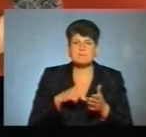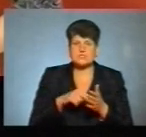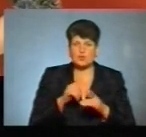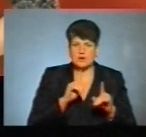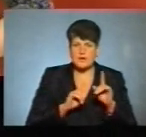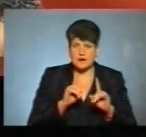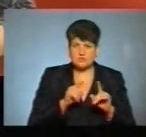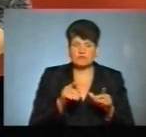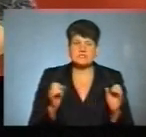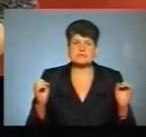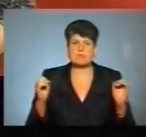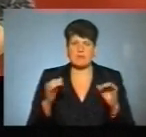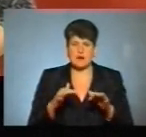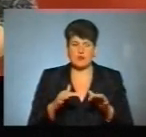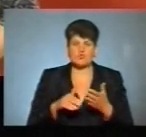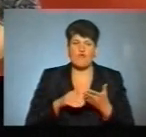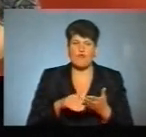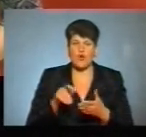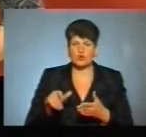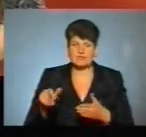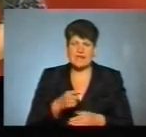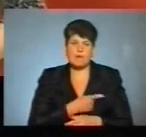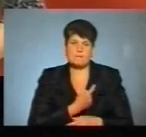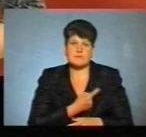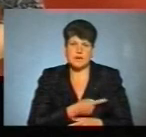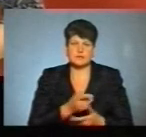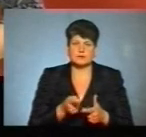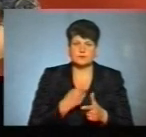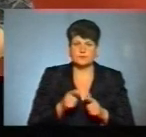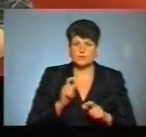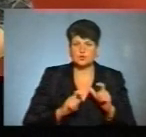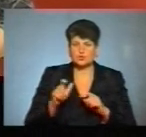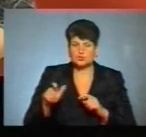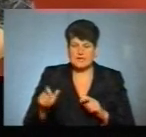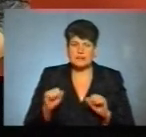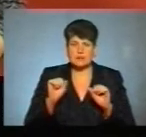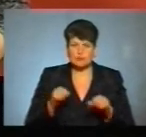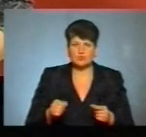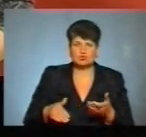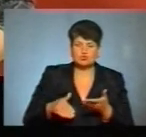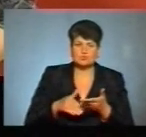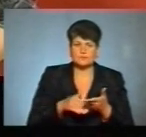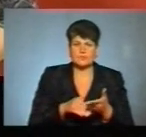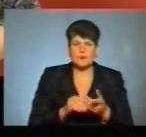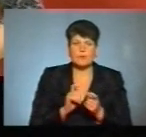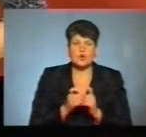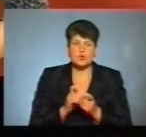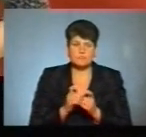міської ради, вони збирають волонтерів, медиків або студентів-медиків, які можуть долучитися до боротьби